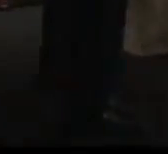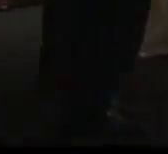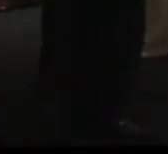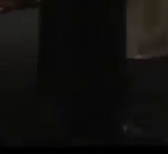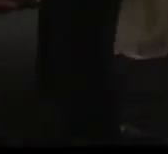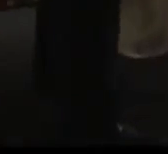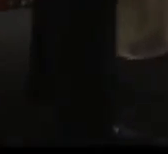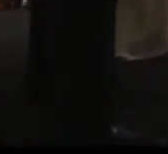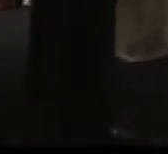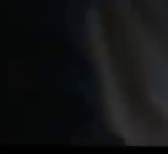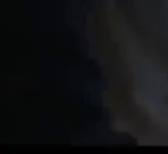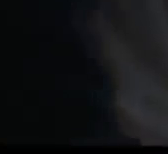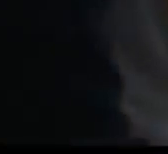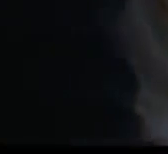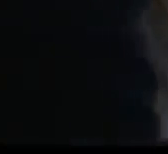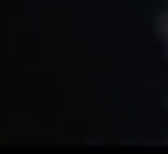ام